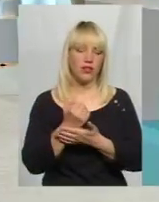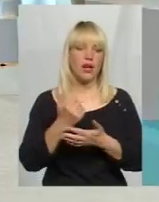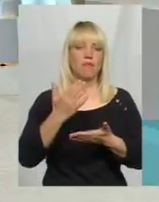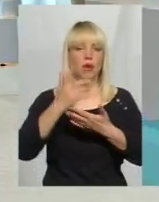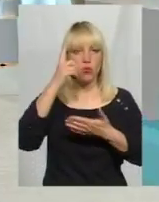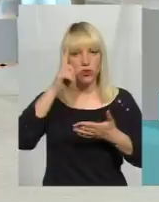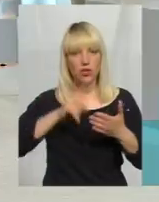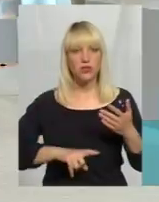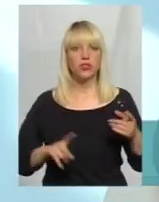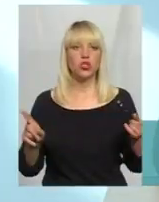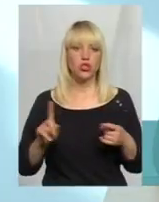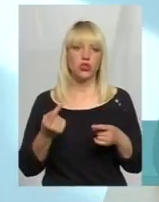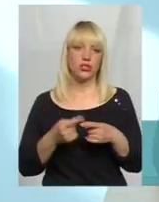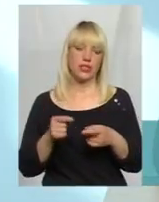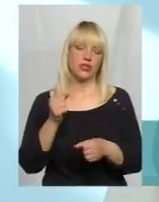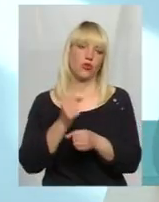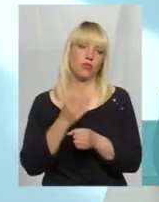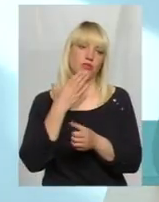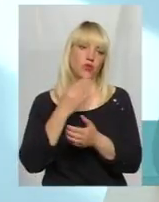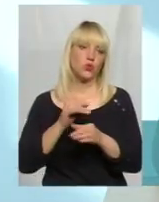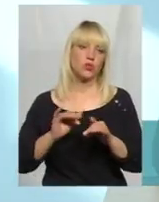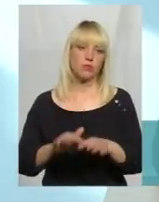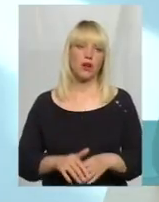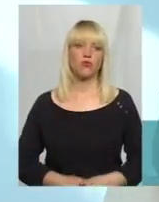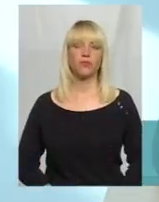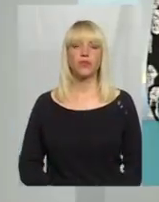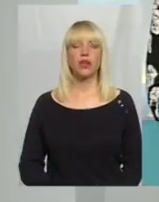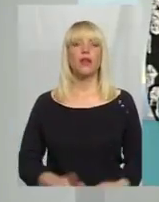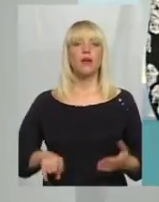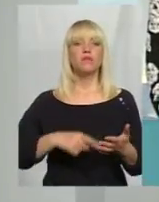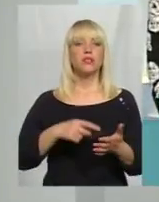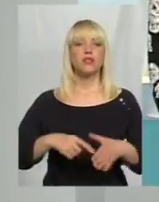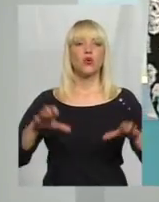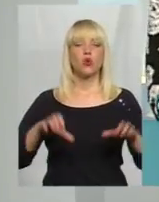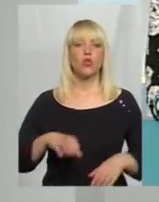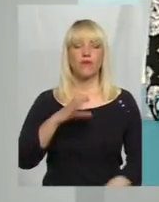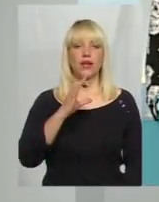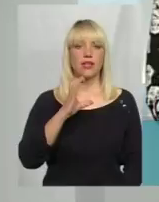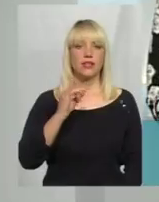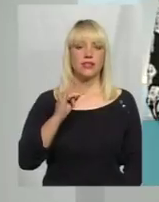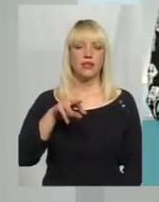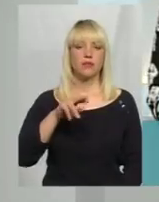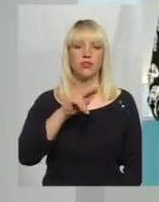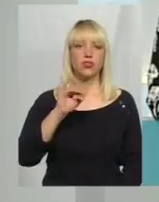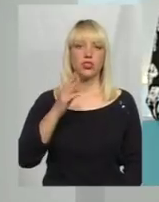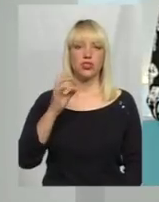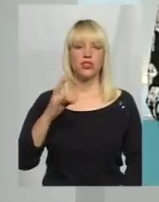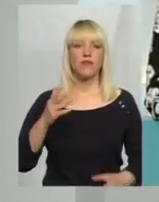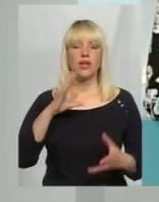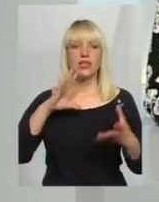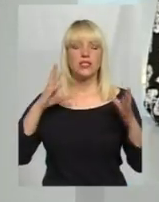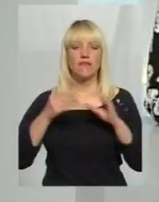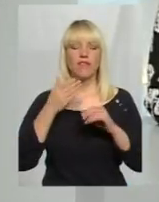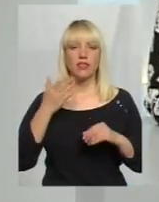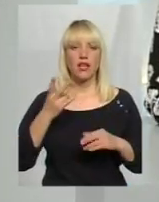що це зробить свою справу. І міський голова Олександр Самчишин у наших звітах наживо висловив сподівання,